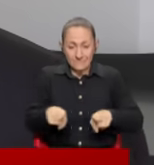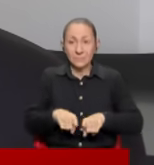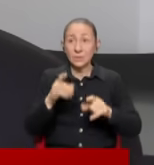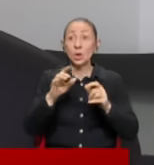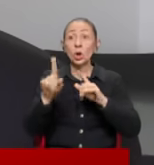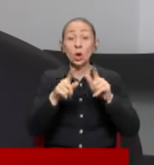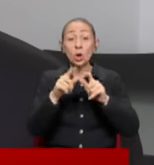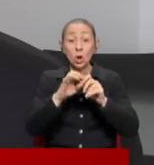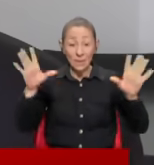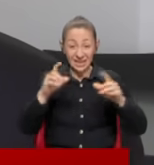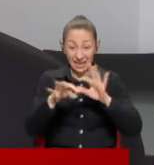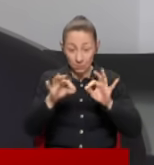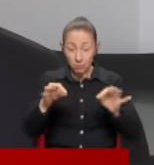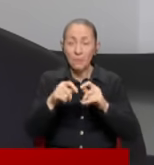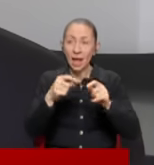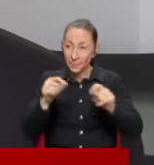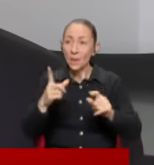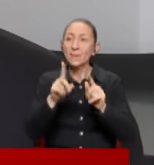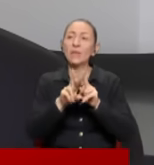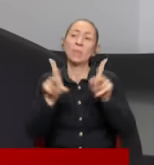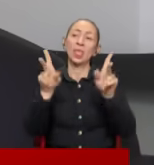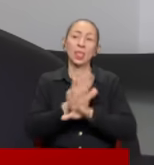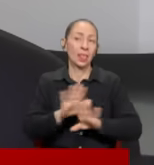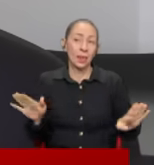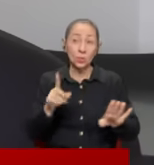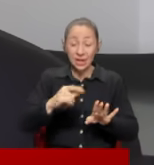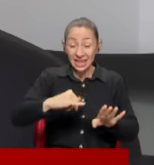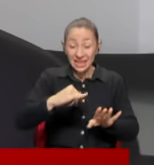ip bağlanabilir ama bir kez kopmuştur. Bunun yakın zamanda